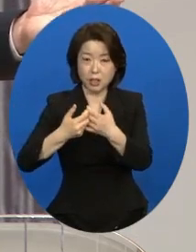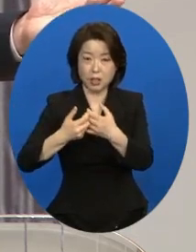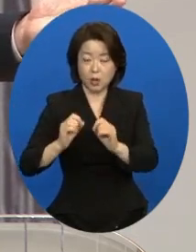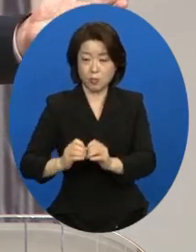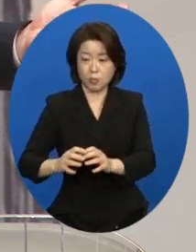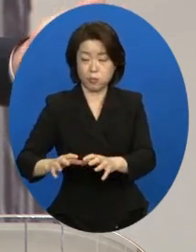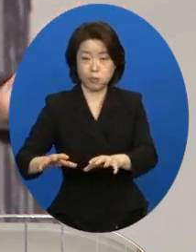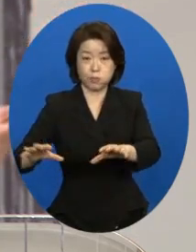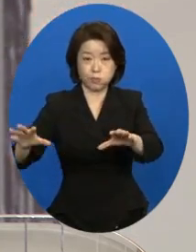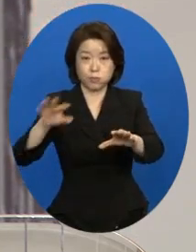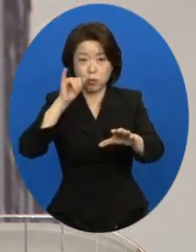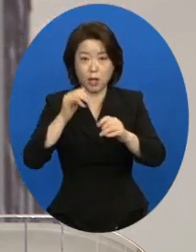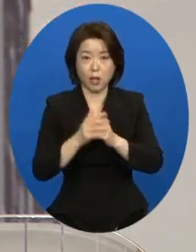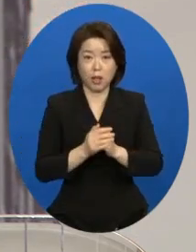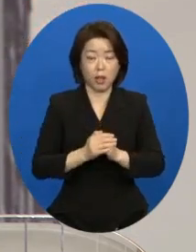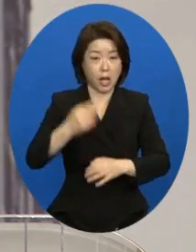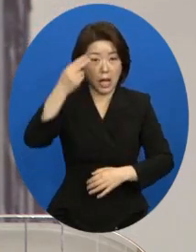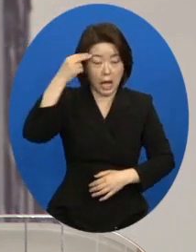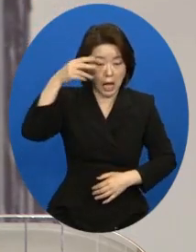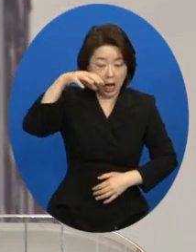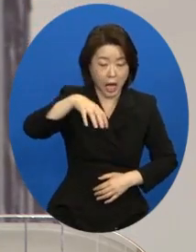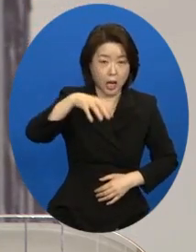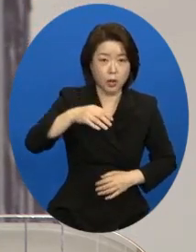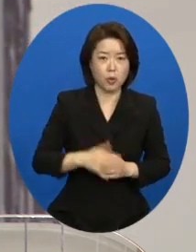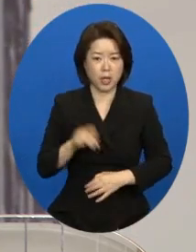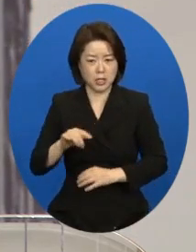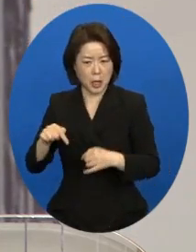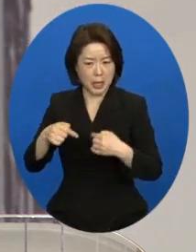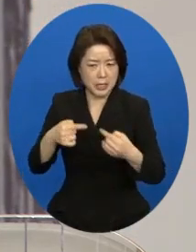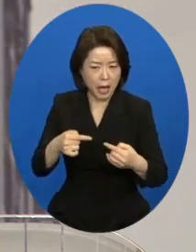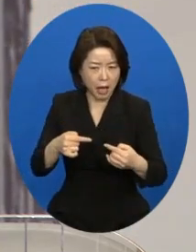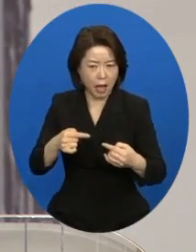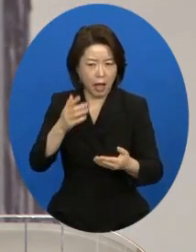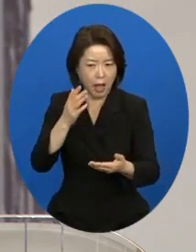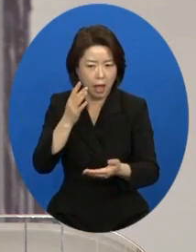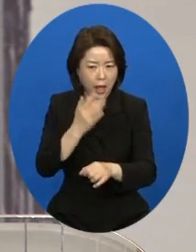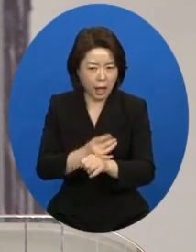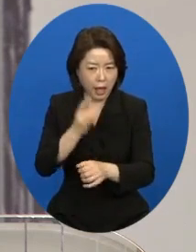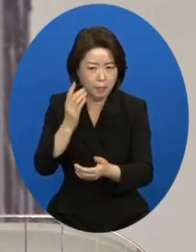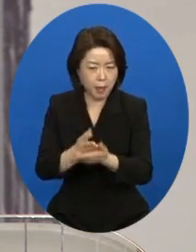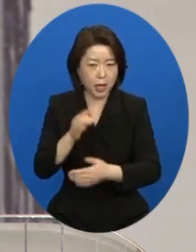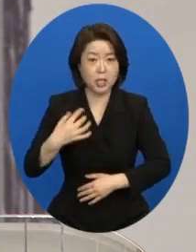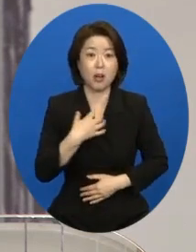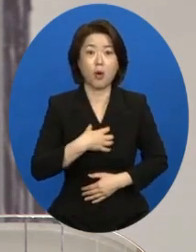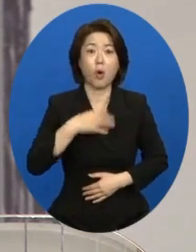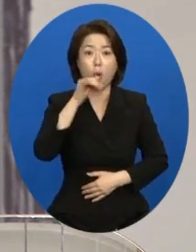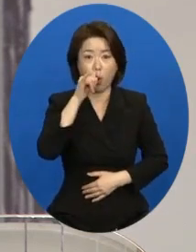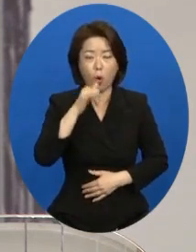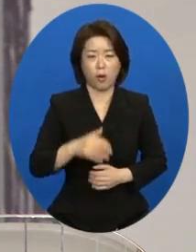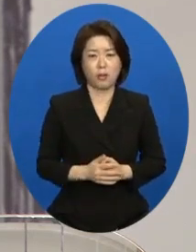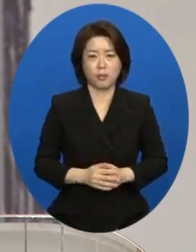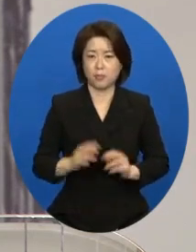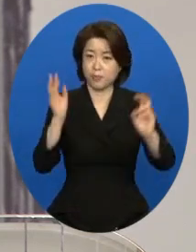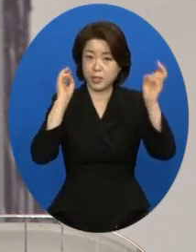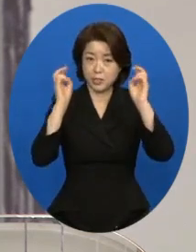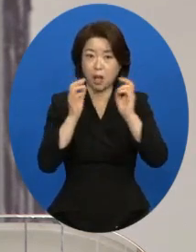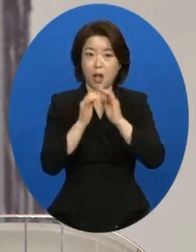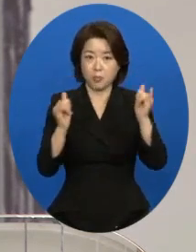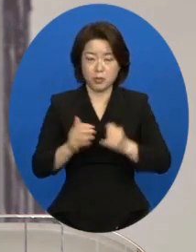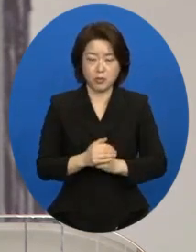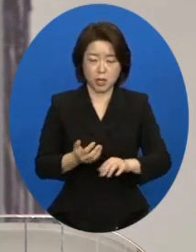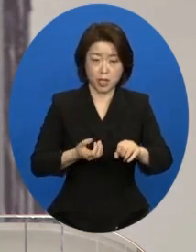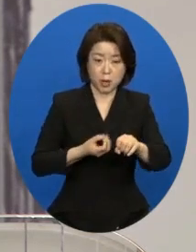이르고 있습니다. 아랍 국가들이 어떻게 여기에 혹시 참전해야 되는 것은 아닐까, 이런 걱정이 있죠. 사업하시는 분들은